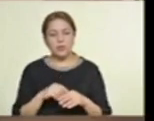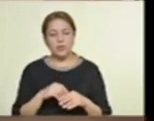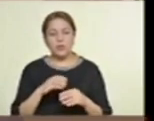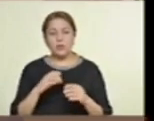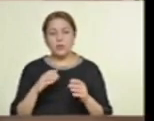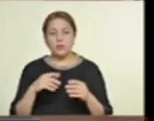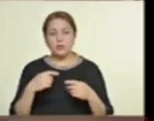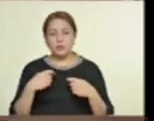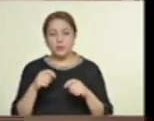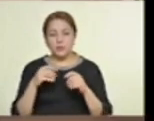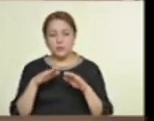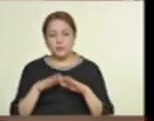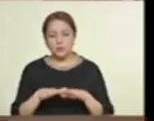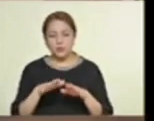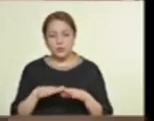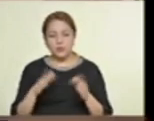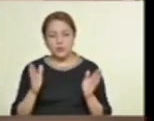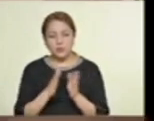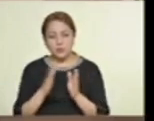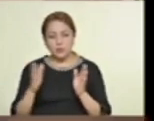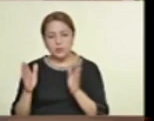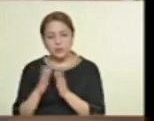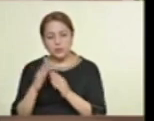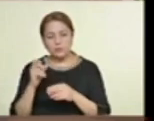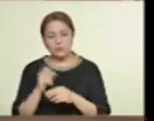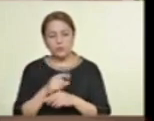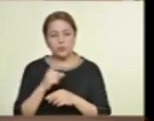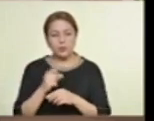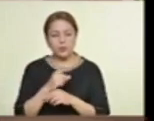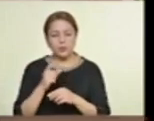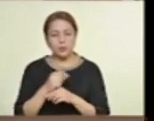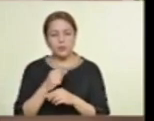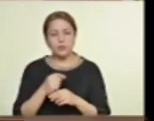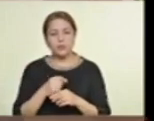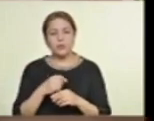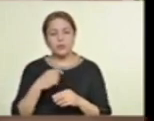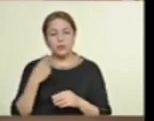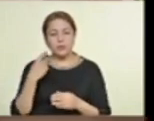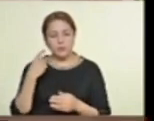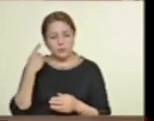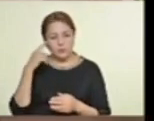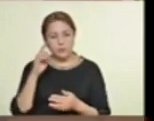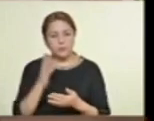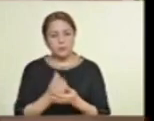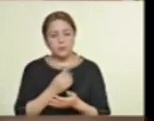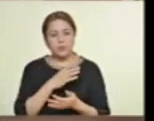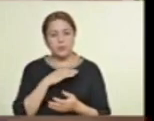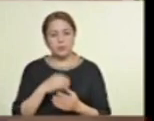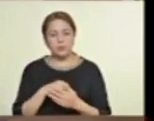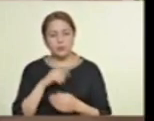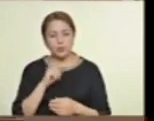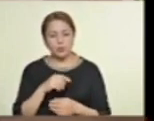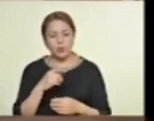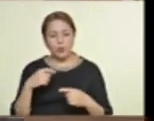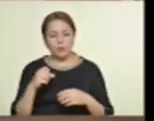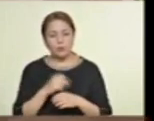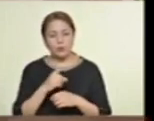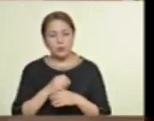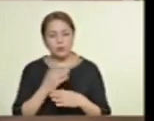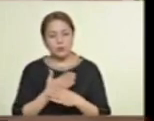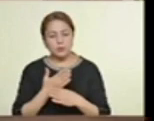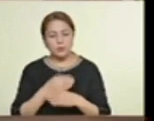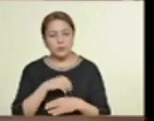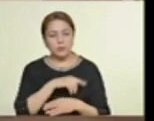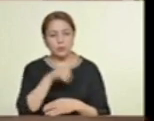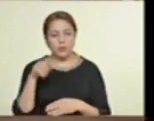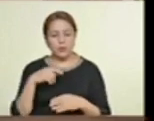kichik-kichik, demak, bozorlarini tashkil qilishgan ekan va ana shu bozorlar orqali ular